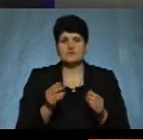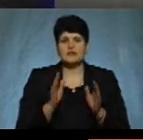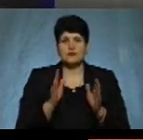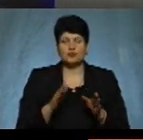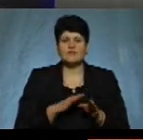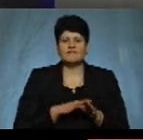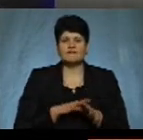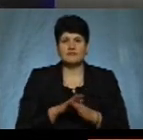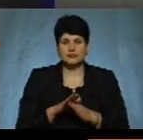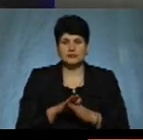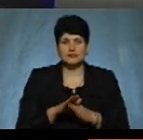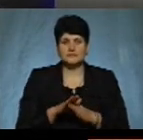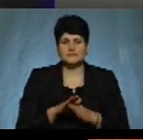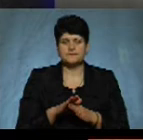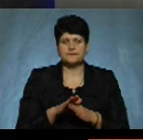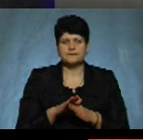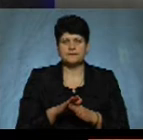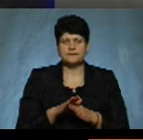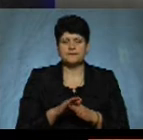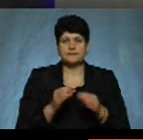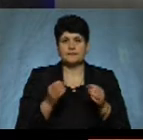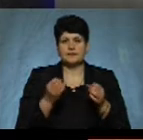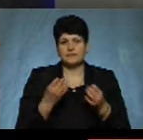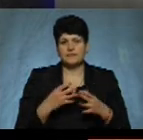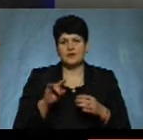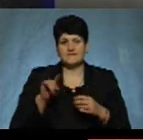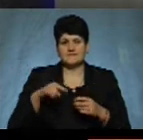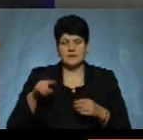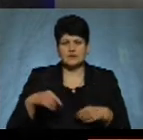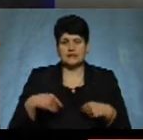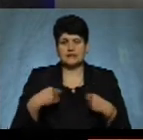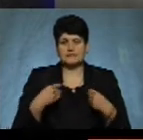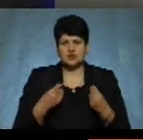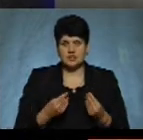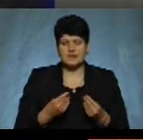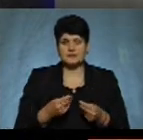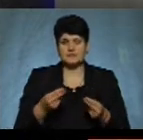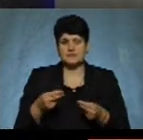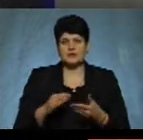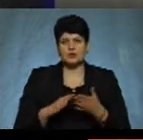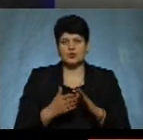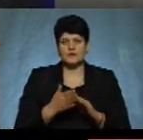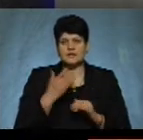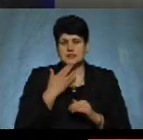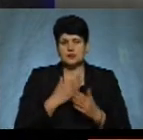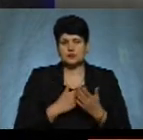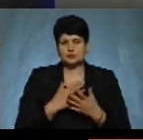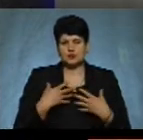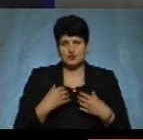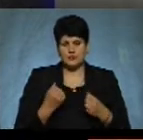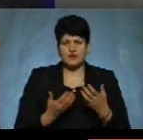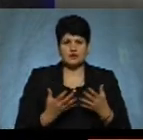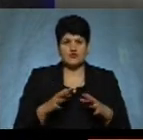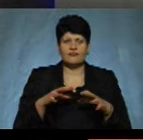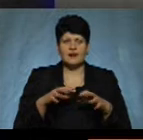виконати доволі базові вимоги до надавача і укласти договір з Національною службою здоров'я. Якщо якийсь